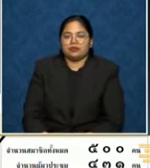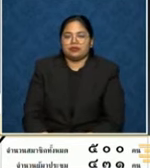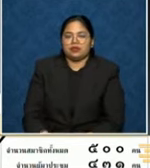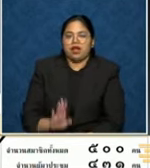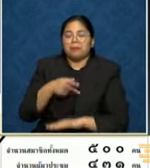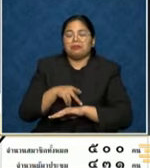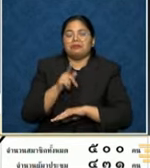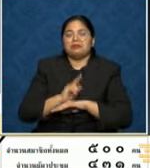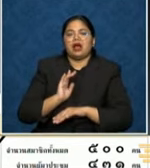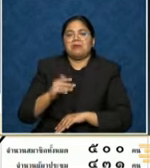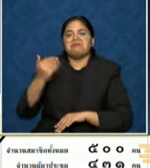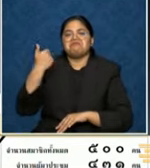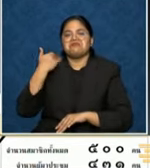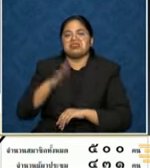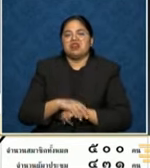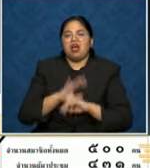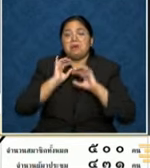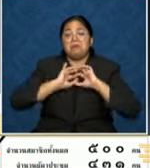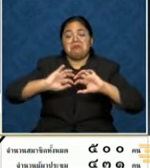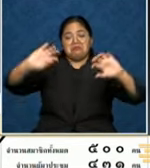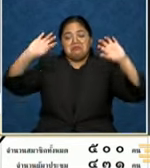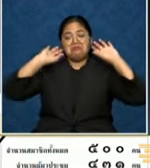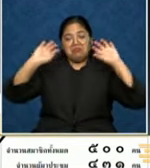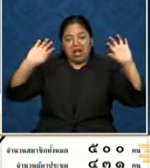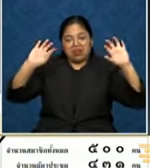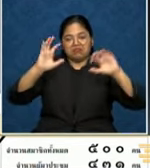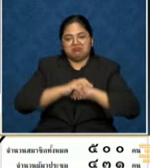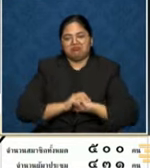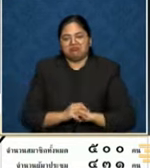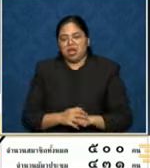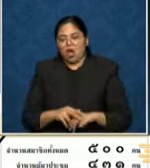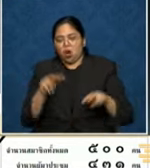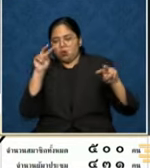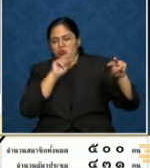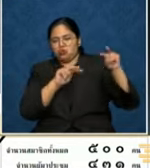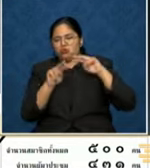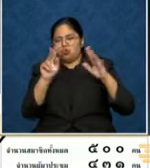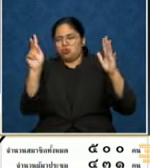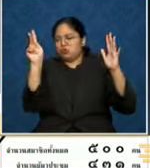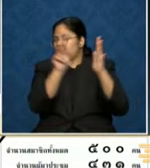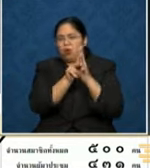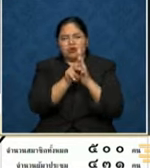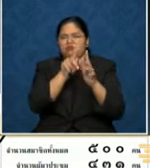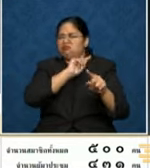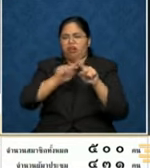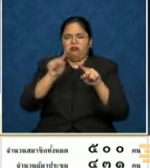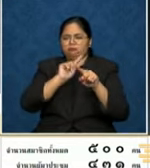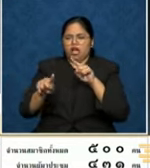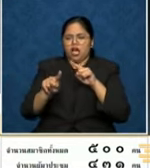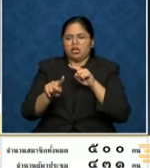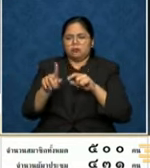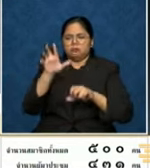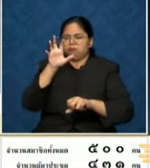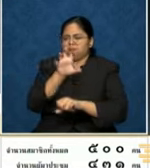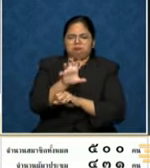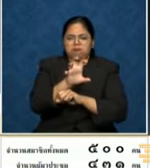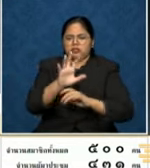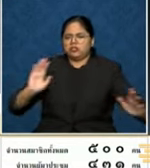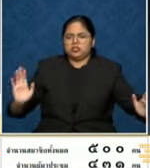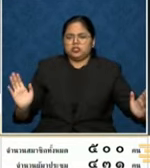านครับเปลี่ยนบทบาทของรัฐที่เคยเป็นผู้กำกับที่เต็มไปด้วยกฎระเบียบและข้อบังคับให้เป็นผู้สนับส